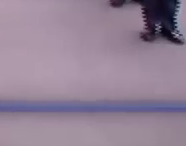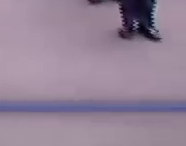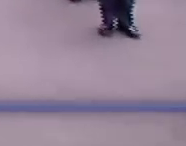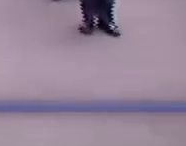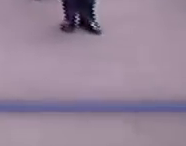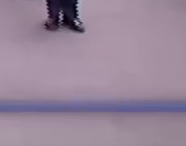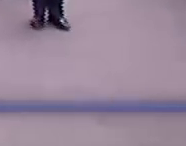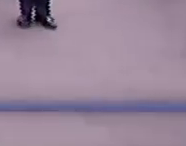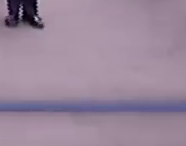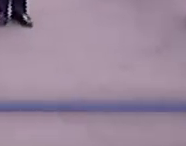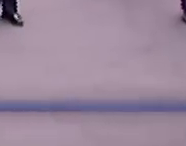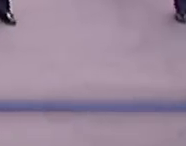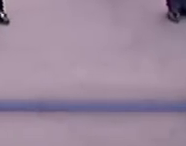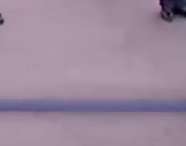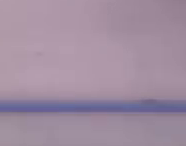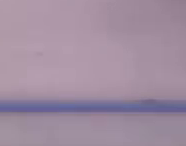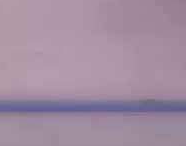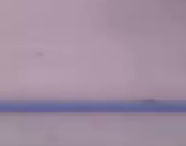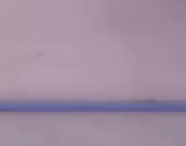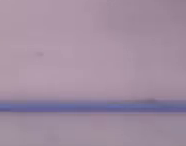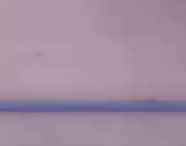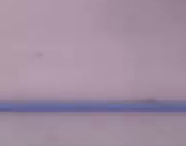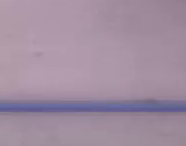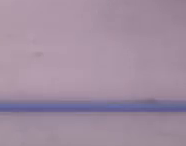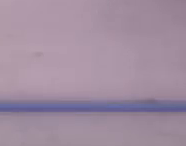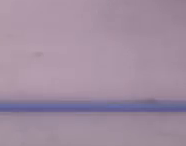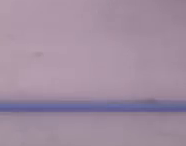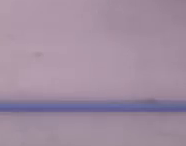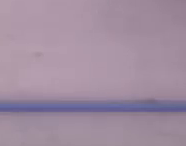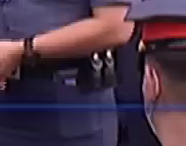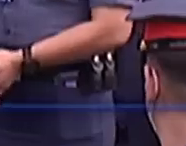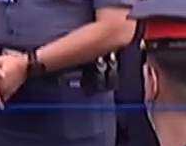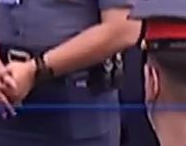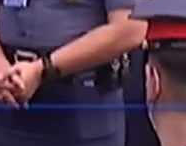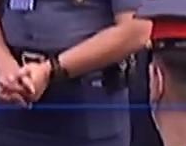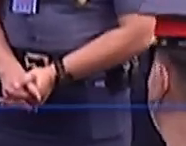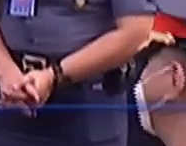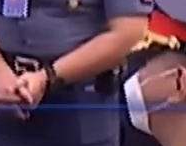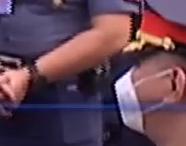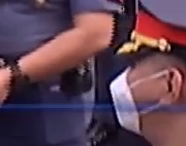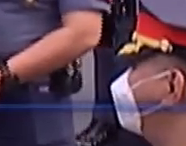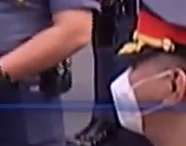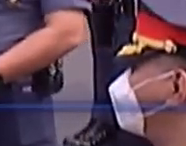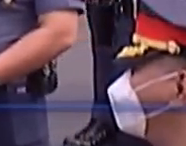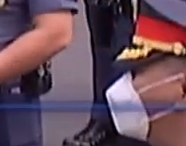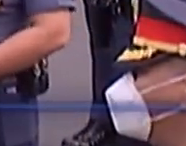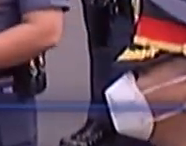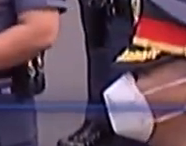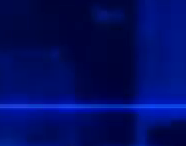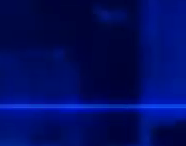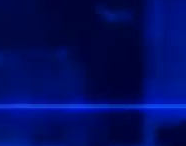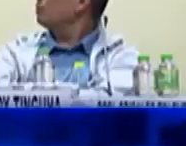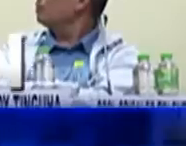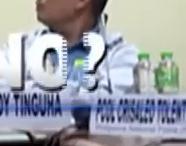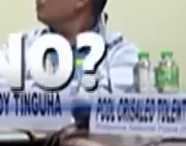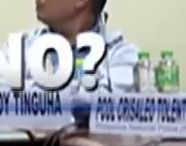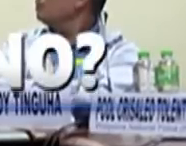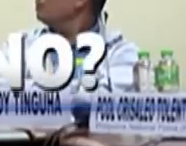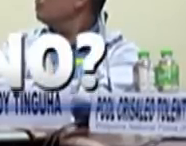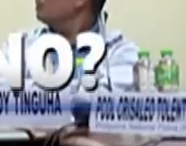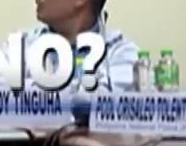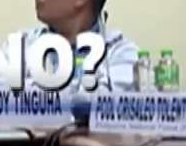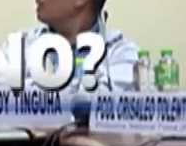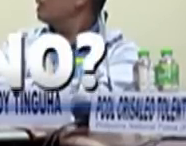Impormasyon ng mga empleyado ng PNP sa kanilang database nag-leak ayon sa isang cybersecurity group.